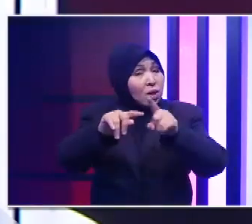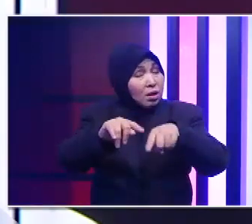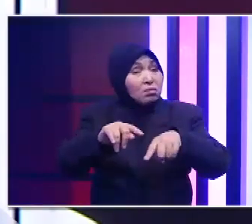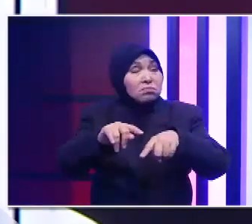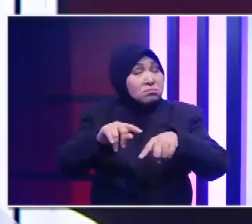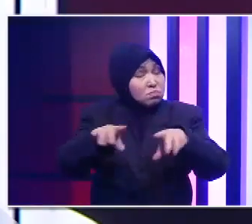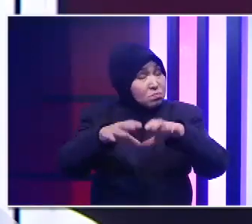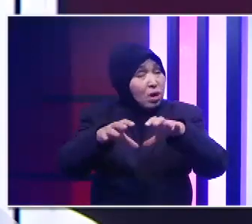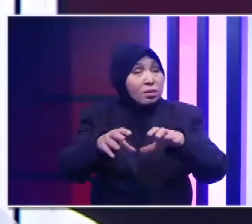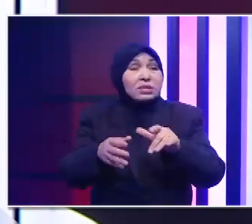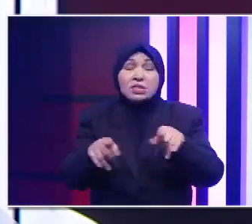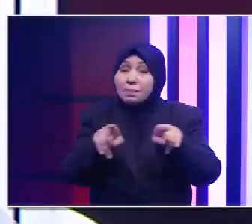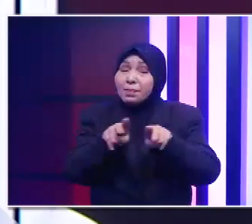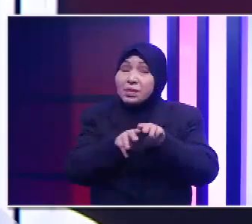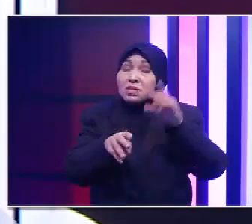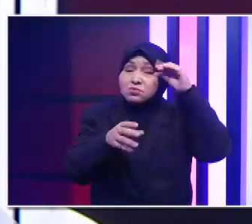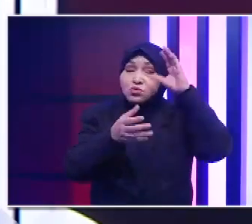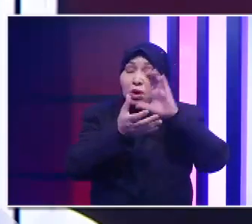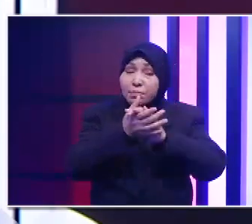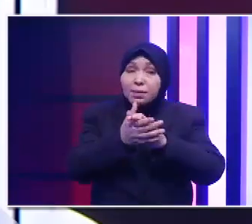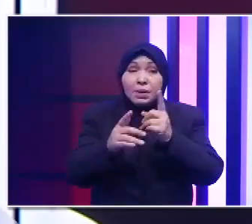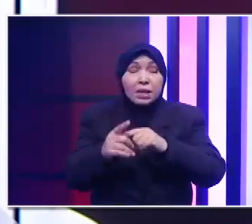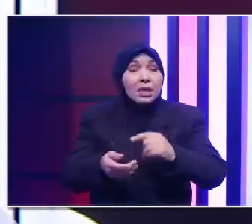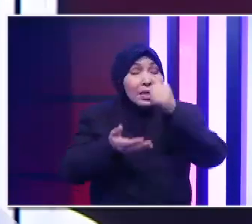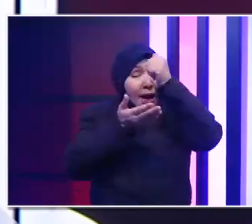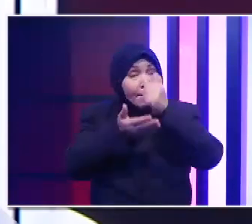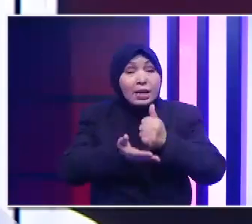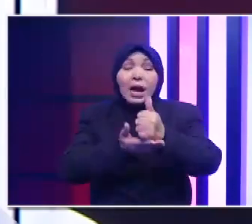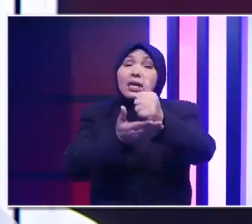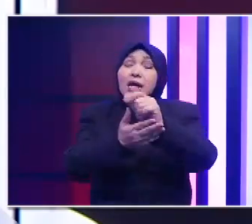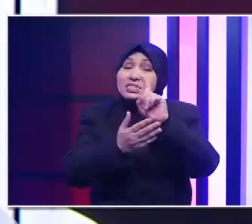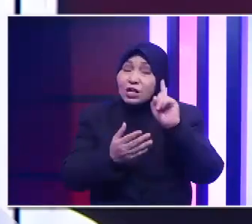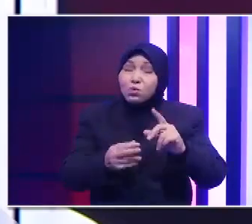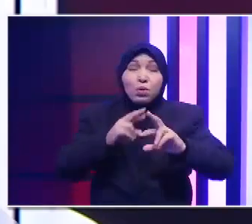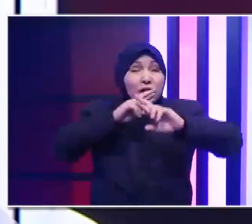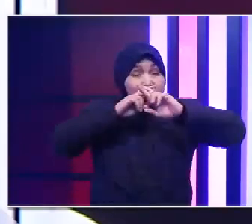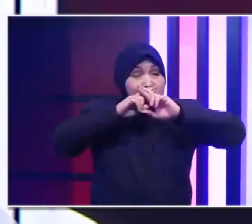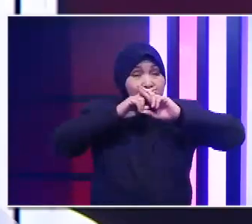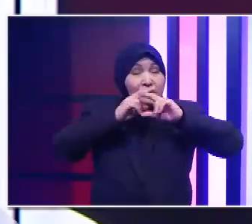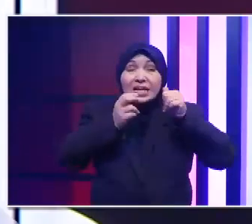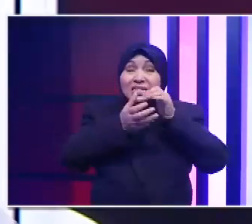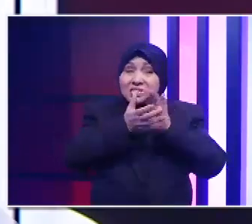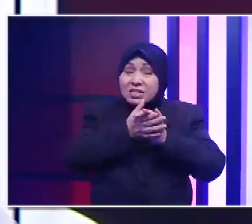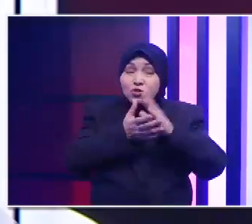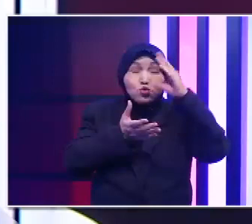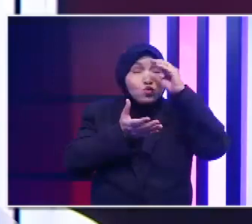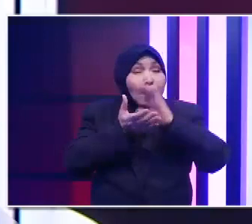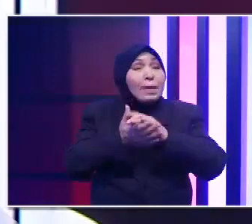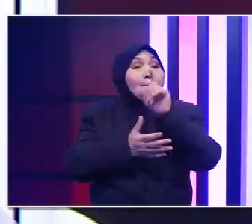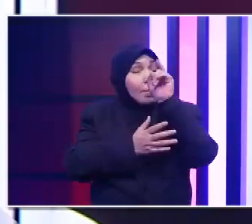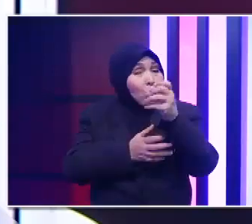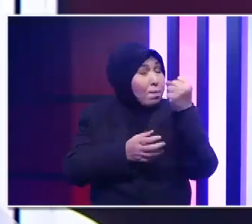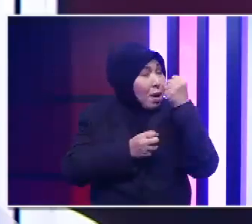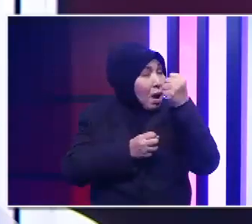Shallallahu Wassalam begitu juga seorang suami maka bilamana diamanahkan dengan saturasi oleh istrinya make suami tersebut perlu